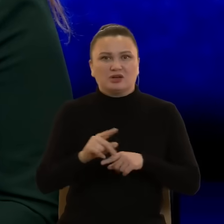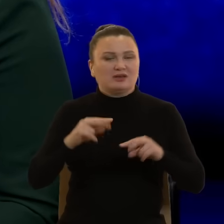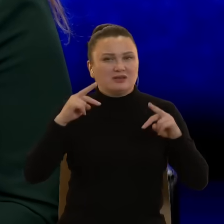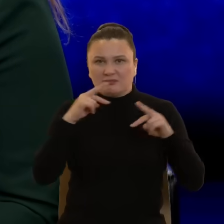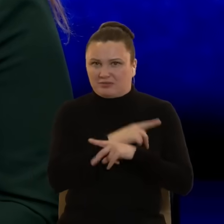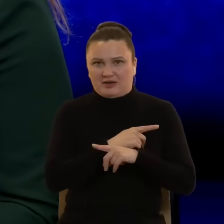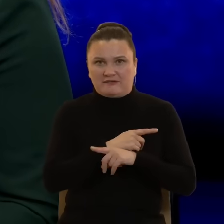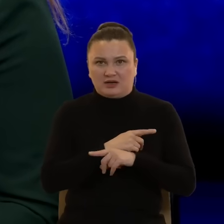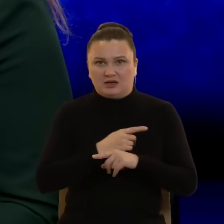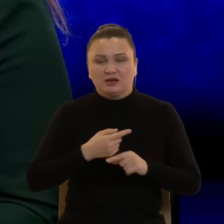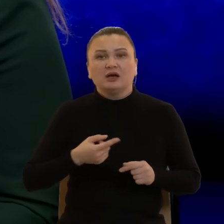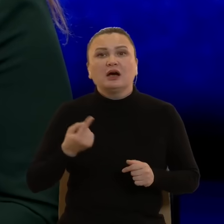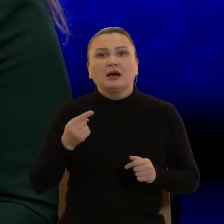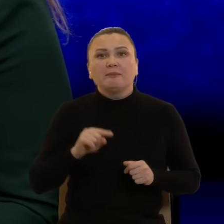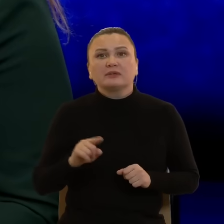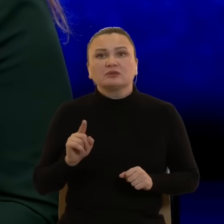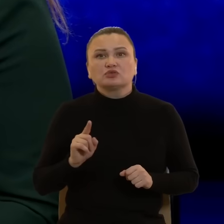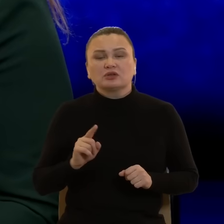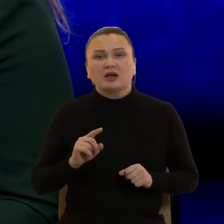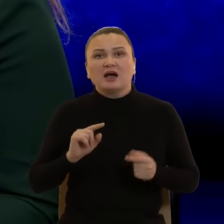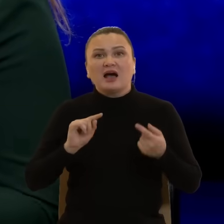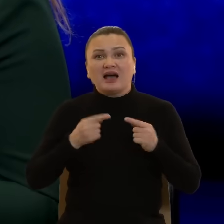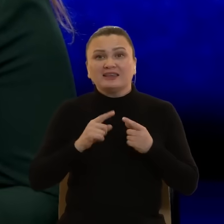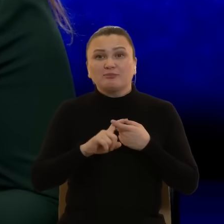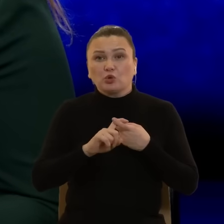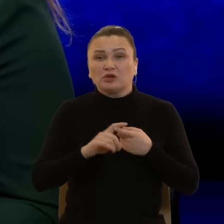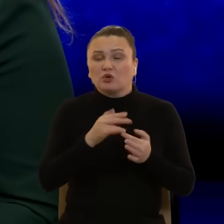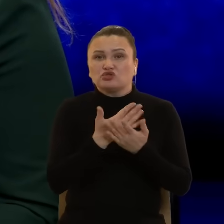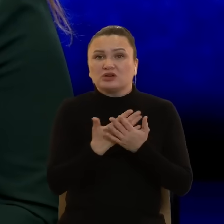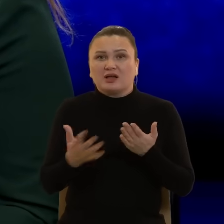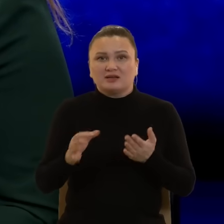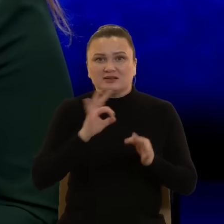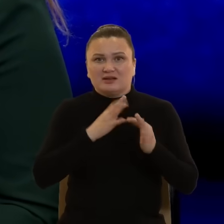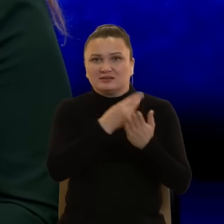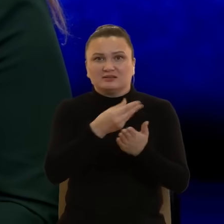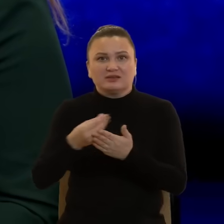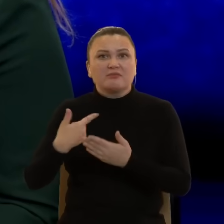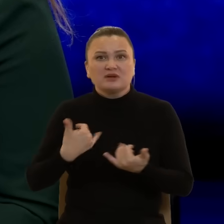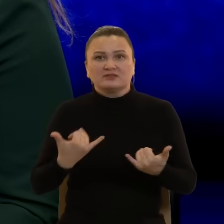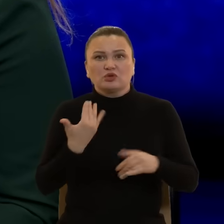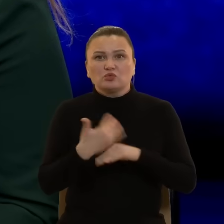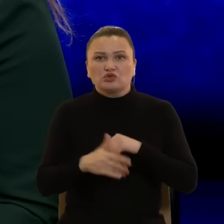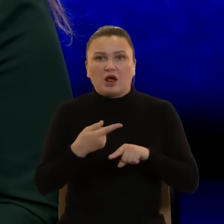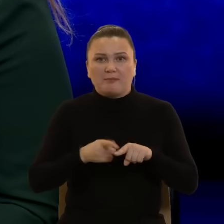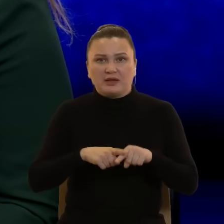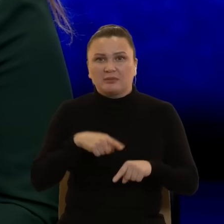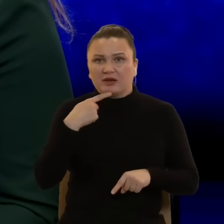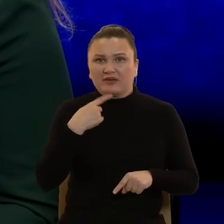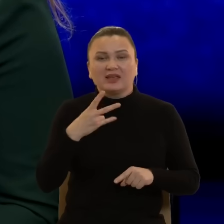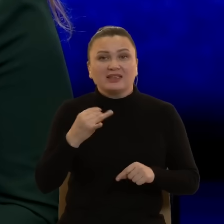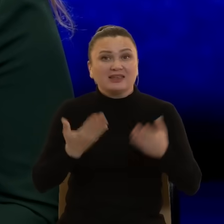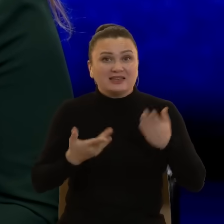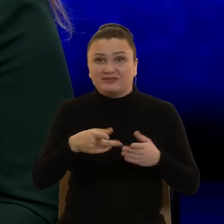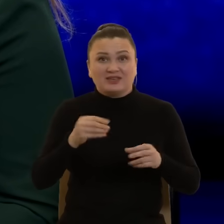неправильный путь. Потому что антибиотики – очень разнообразный класс препаратов, и мы с вами сегодня уже об этом говорили. И не